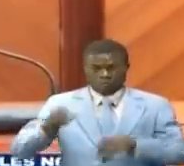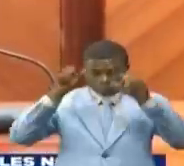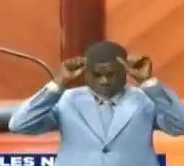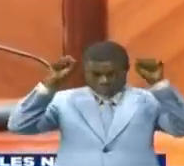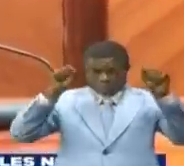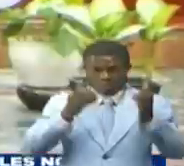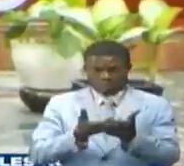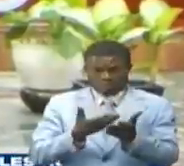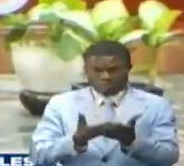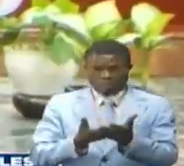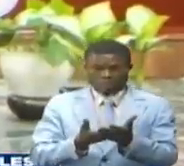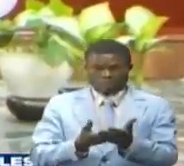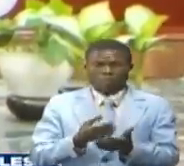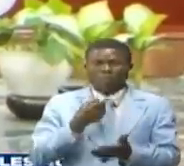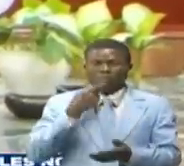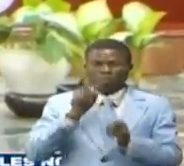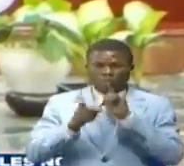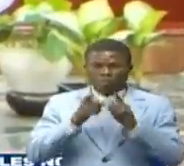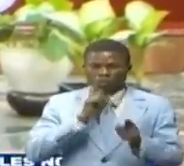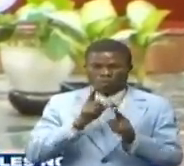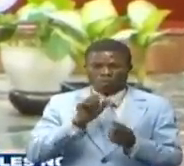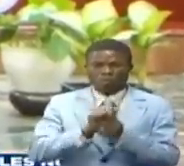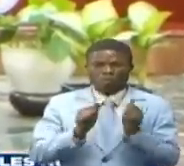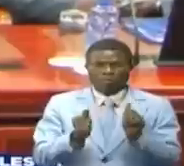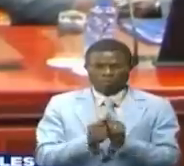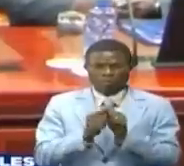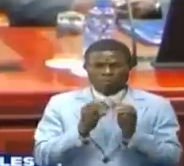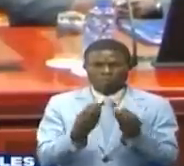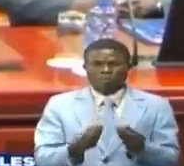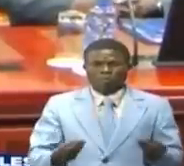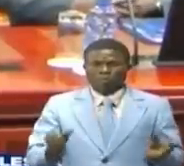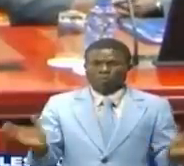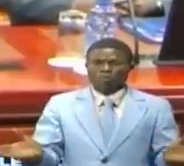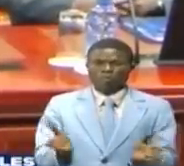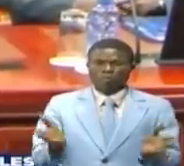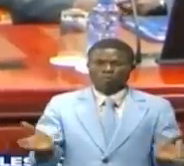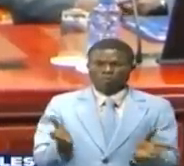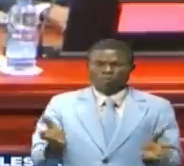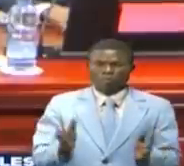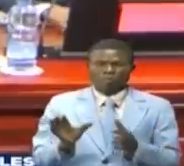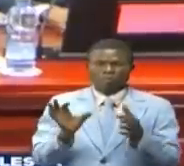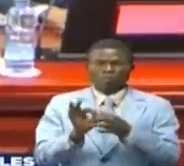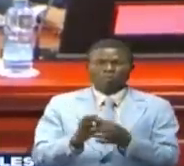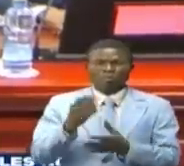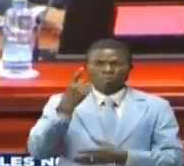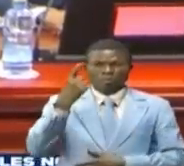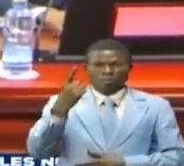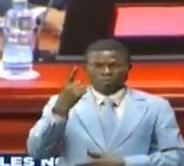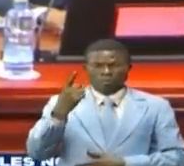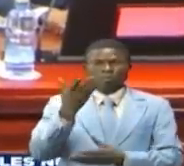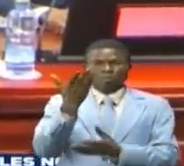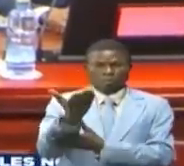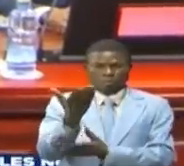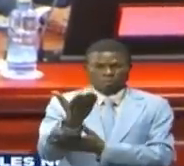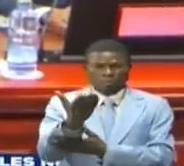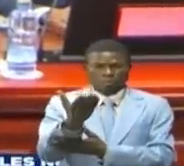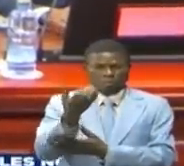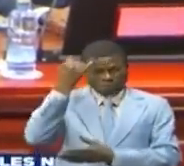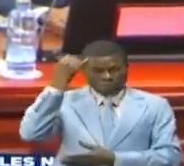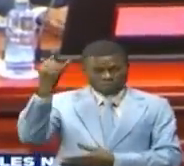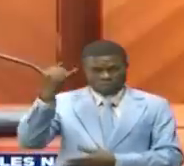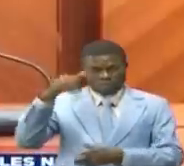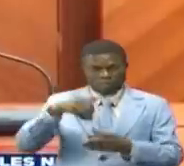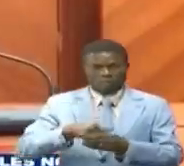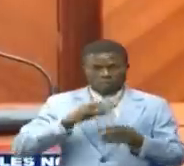père de la nation, a échangé sur les voies et moyens de renforcer l'unité nationale qui recommande, comme il l'a souligné dans